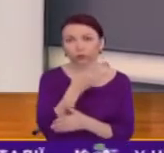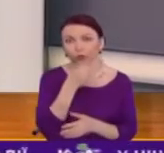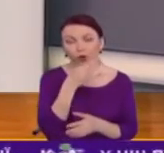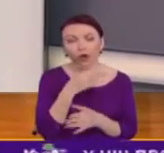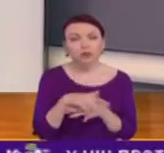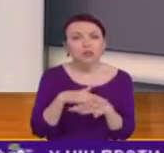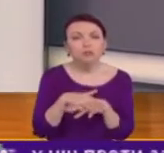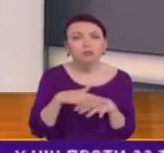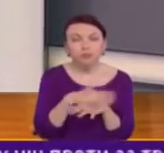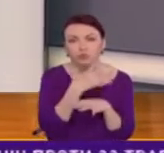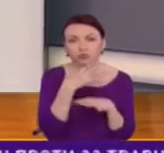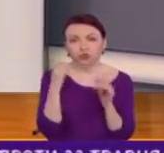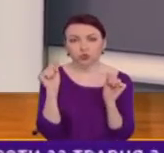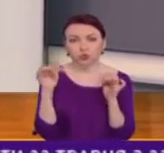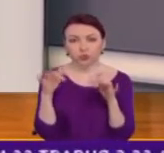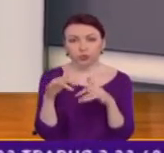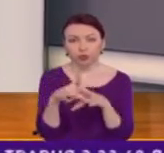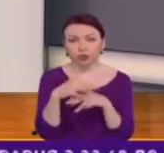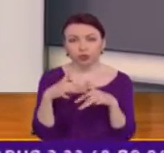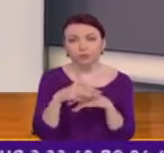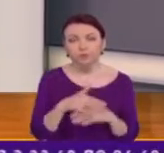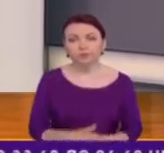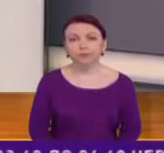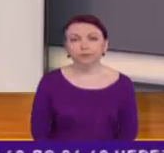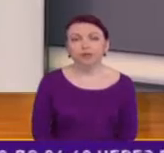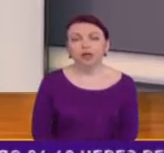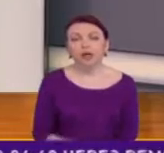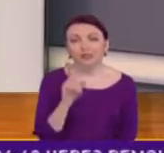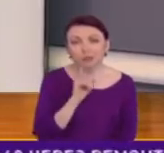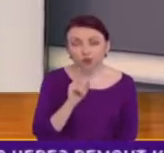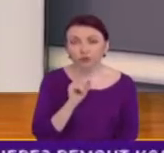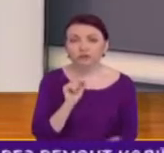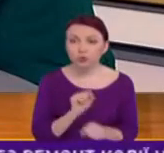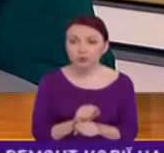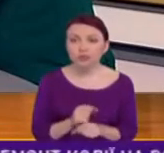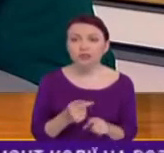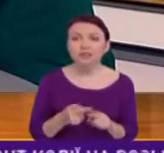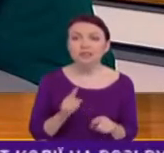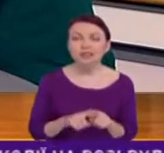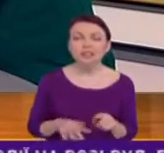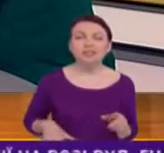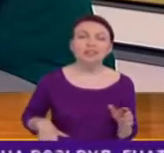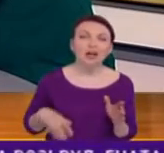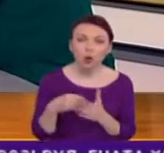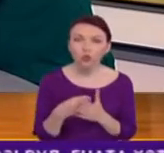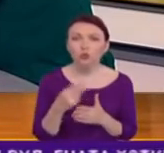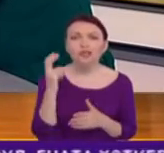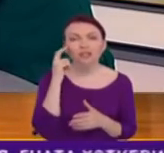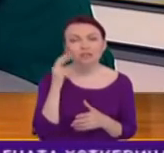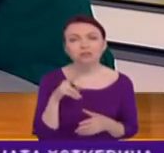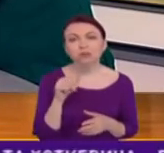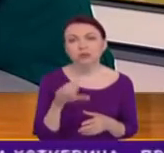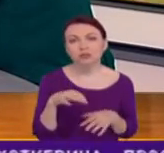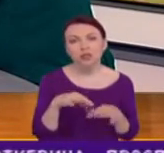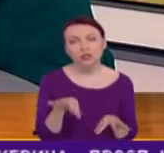скупчення пасажирів. Тобто тимчасові зупинки, да, які зараз встановлюються, це за рахунок тимчасові, це за рахунок Київпостранцю.